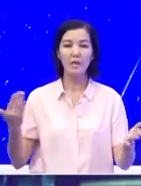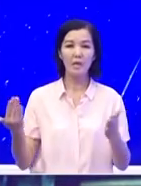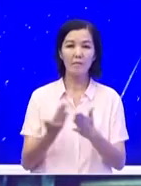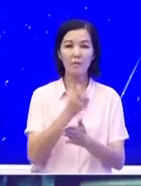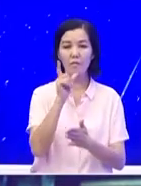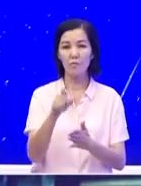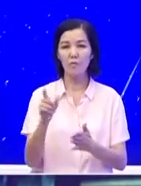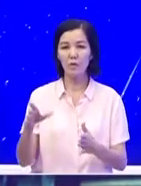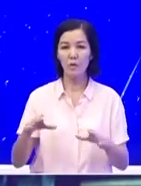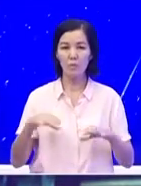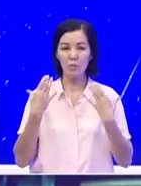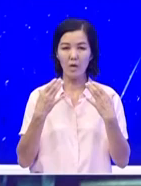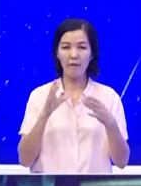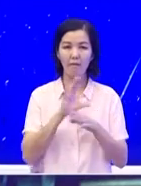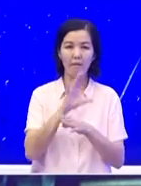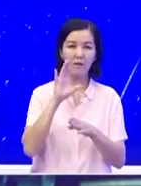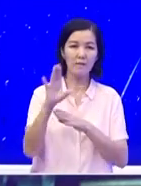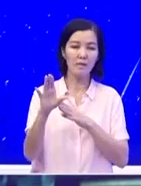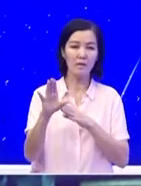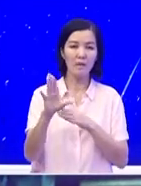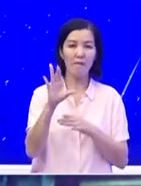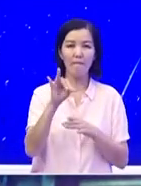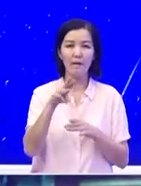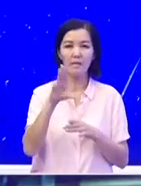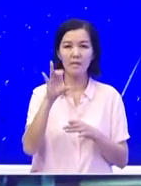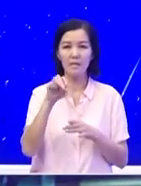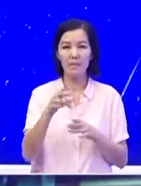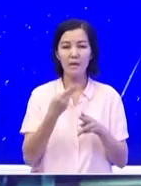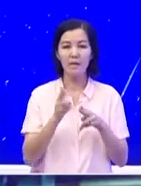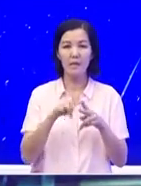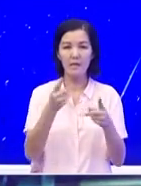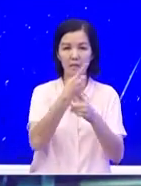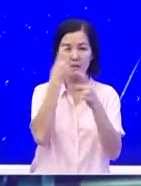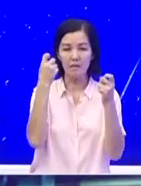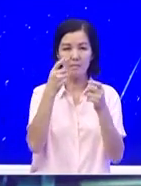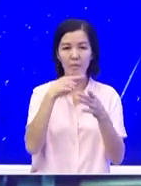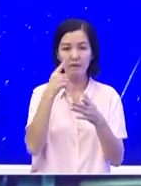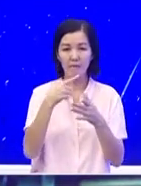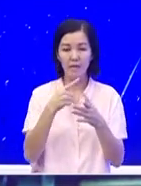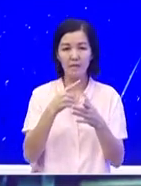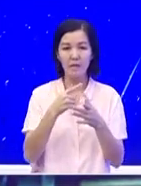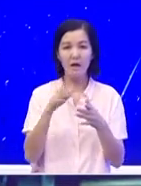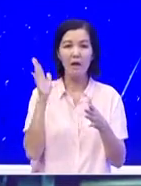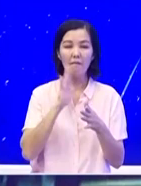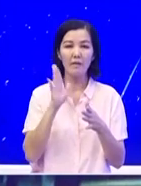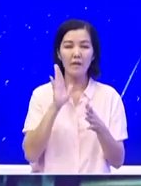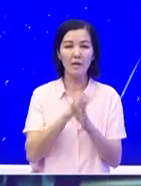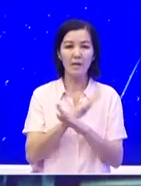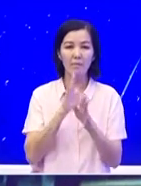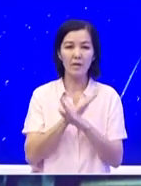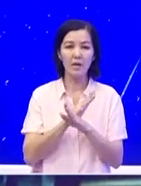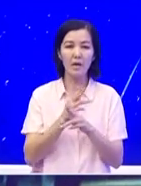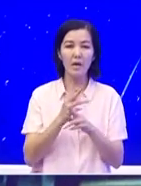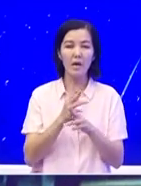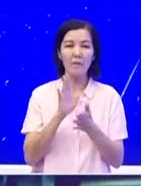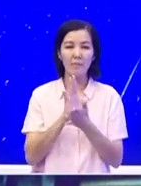И вновь людей пугает рассылка в мессенджере WhatsApp. На этот раз в сообщении утверждается, что вода Капшигайского водохранилища просто